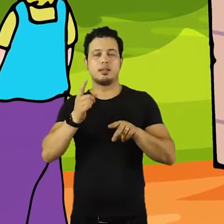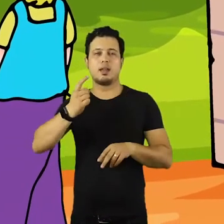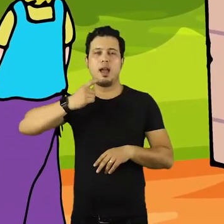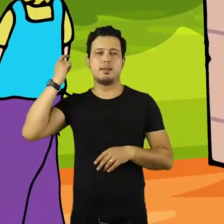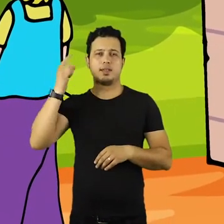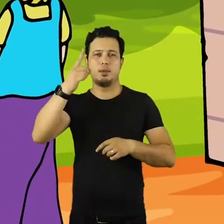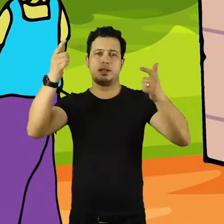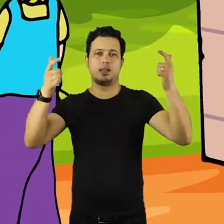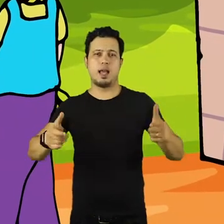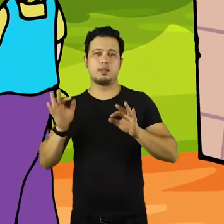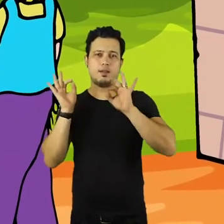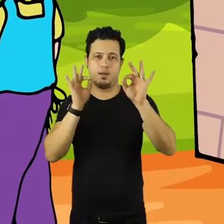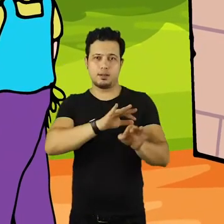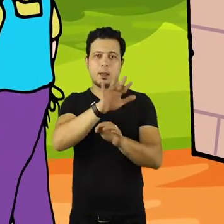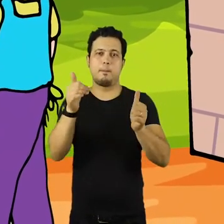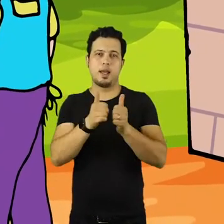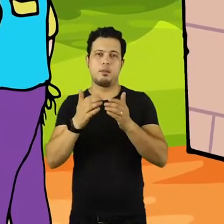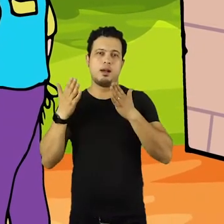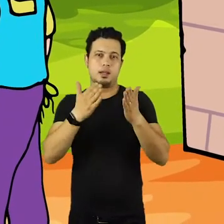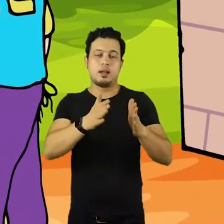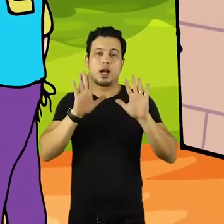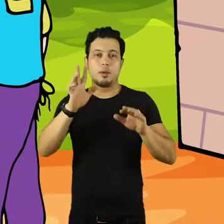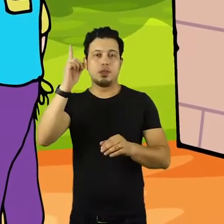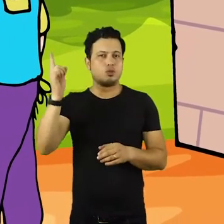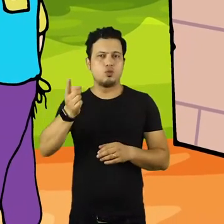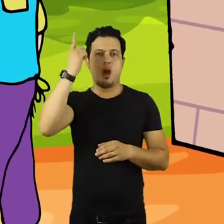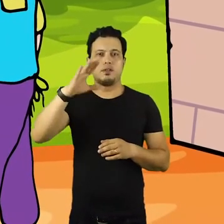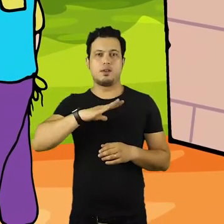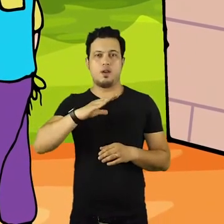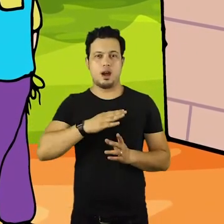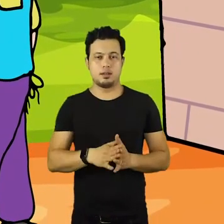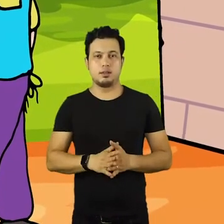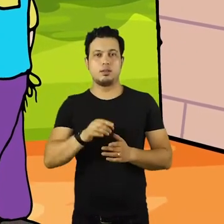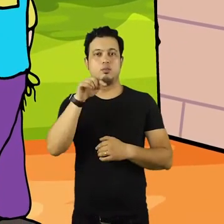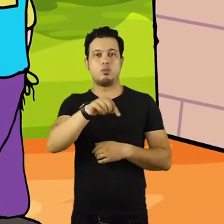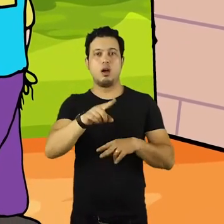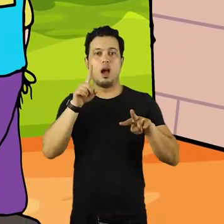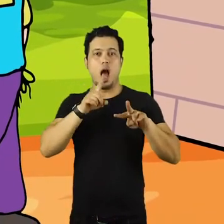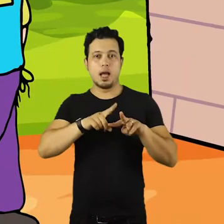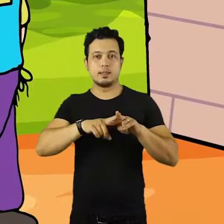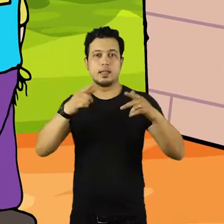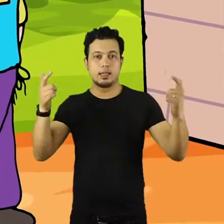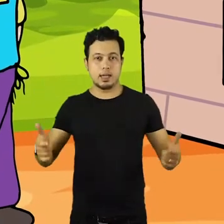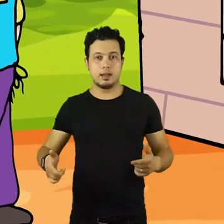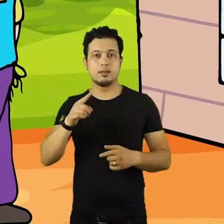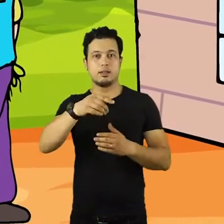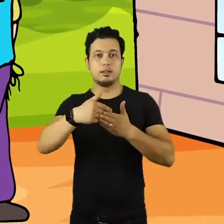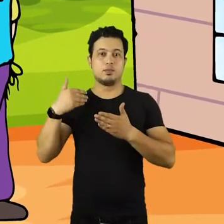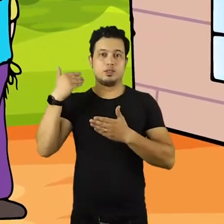ulaştılar. Hep birlikte antik kente girdiler. Ancak bir gariplik vardı. Antik kentin